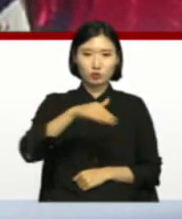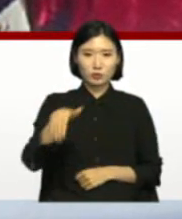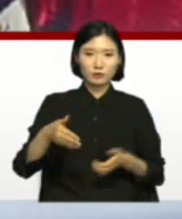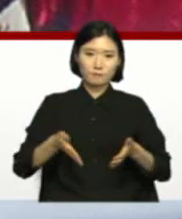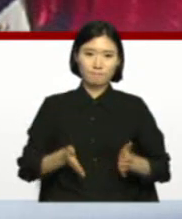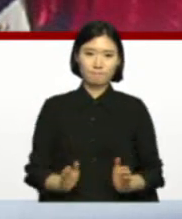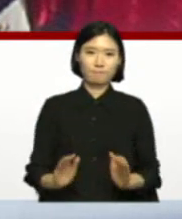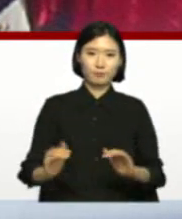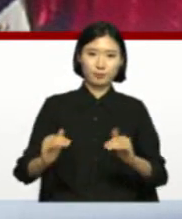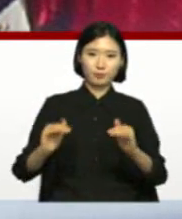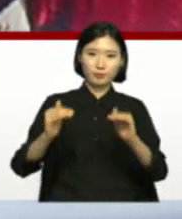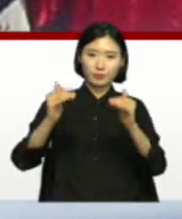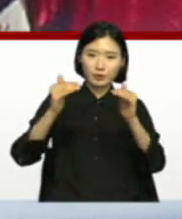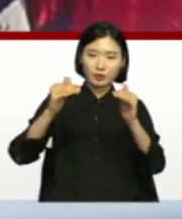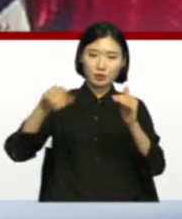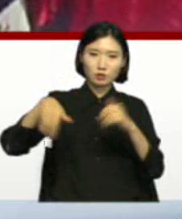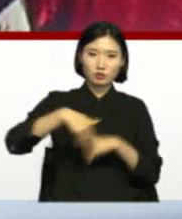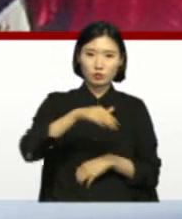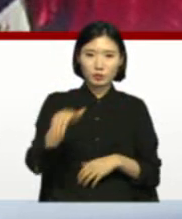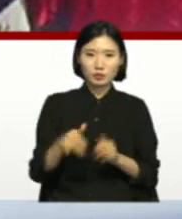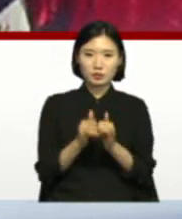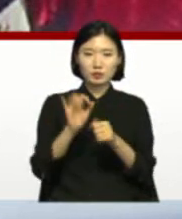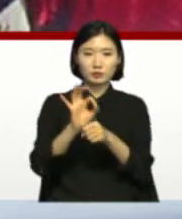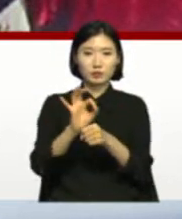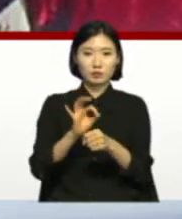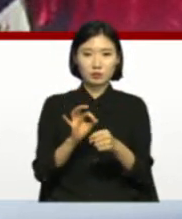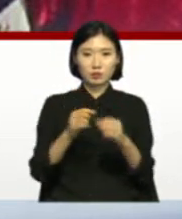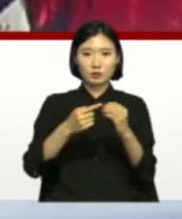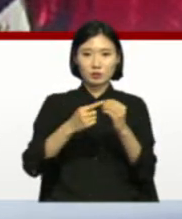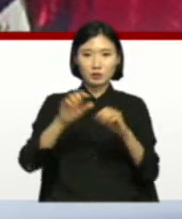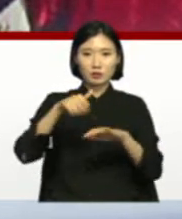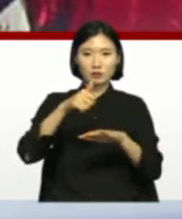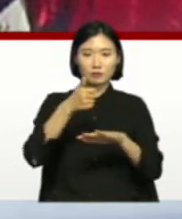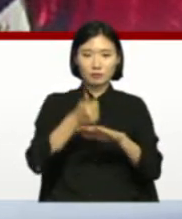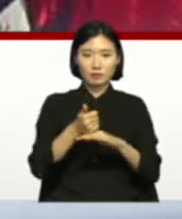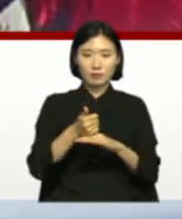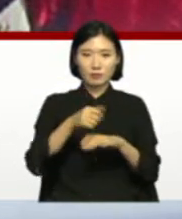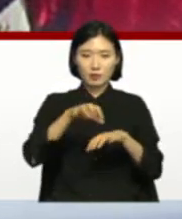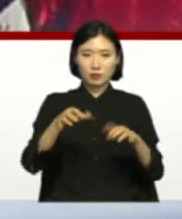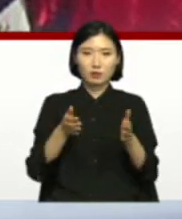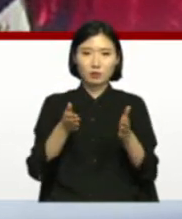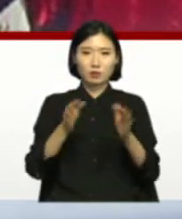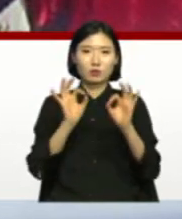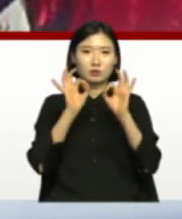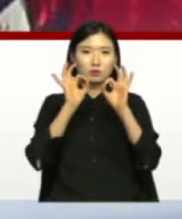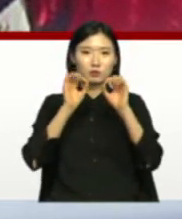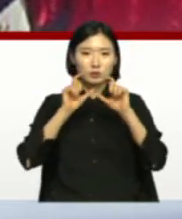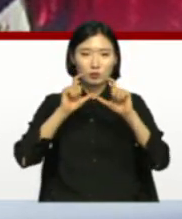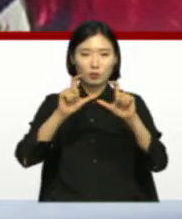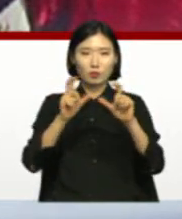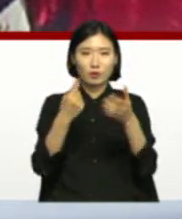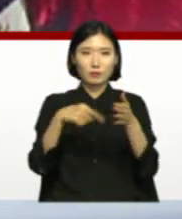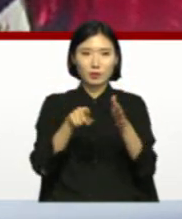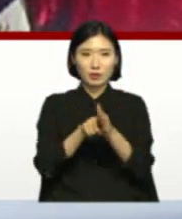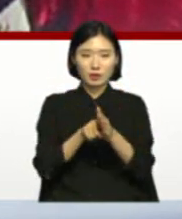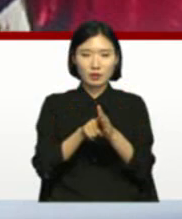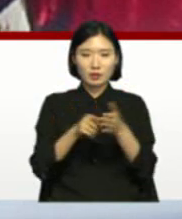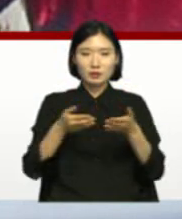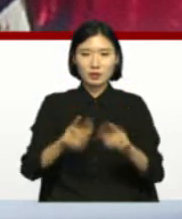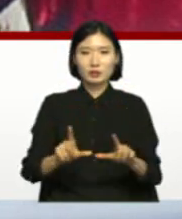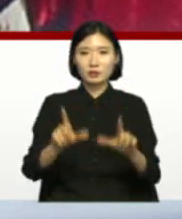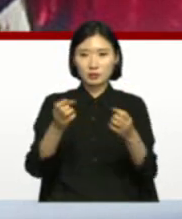자랐습니다 일대 주민들은 십 년 전 세종 마을로의 선포와 함께 매년 세종 탄신 축하 잔치를 벌이고